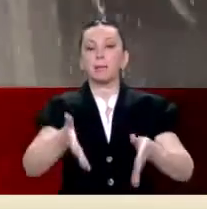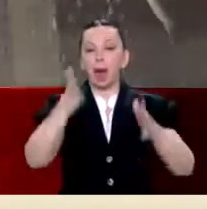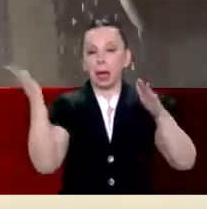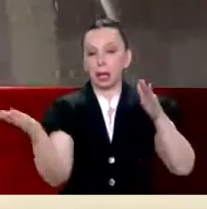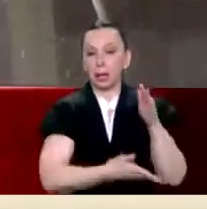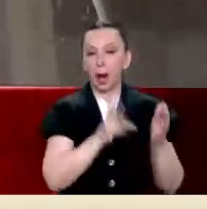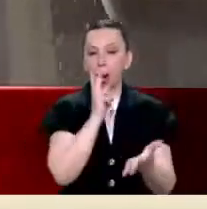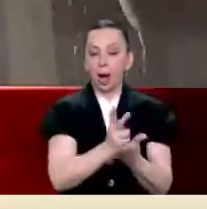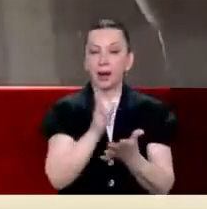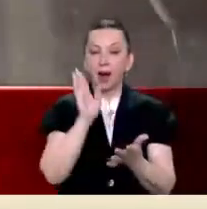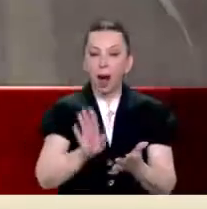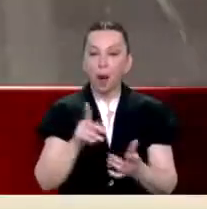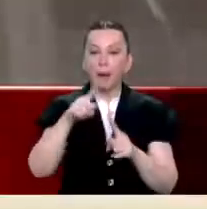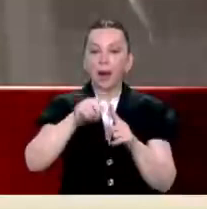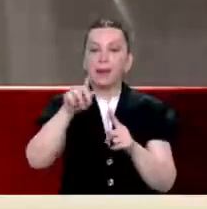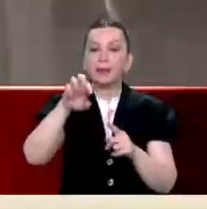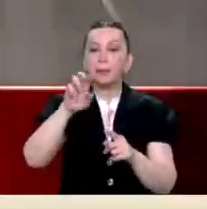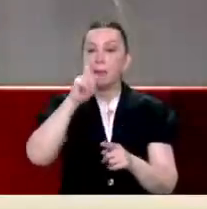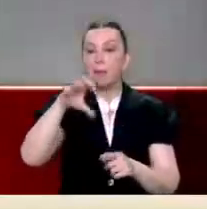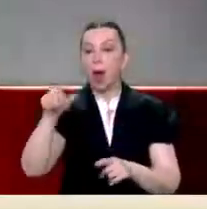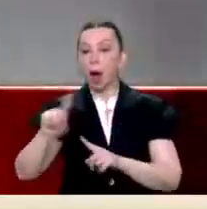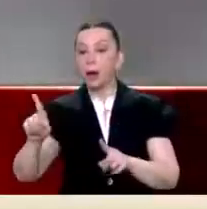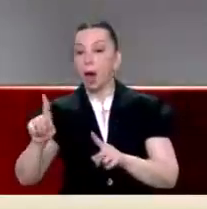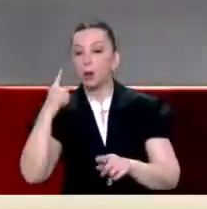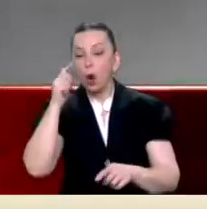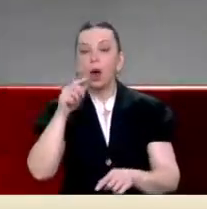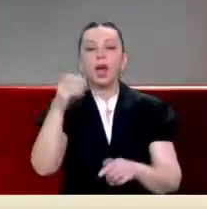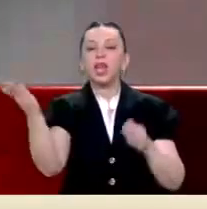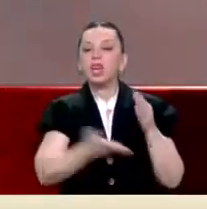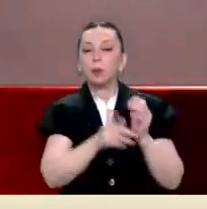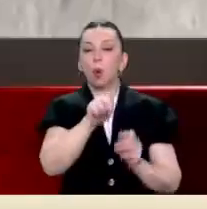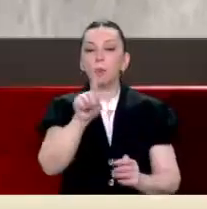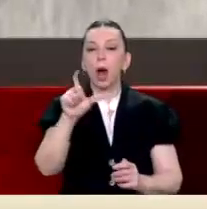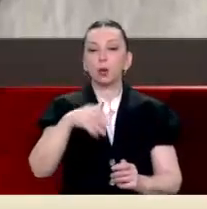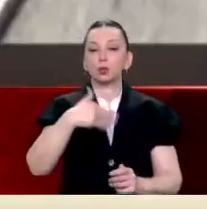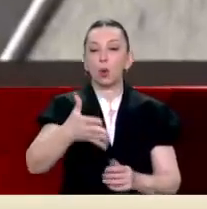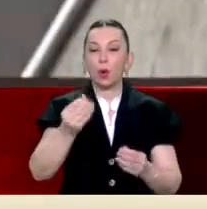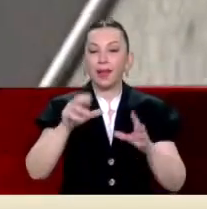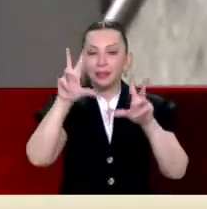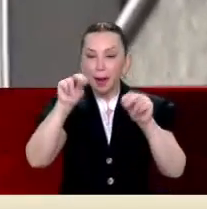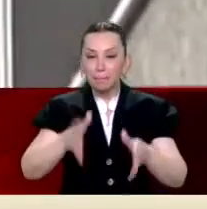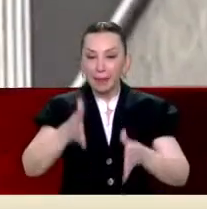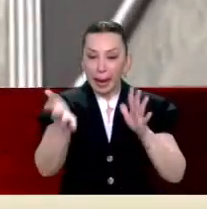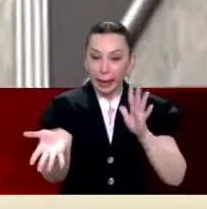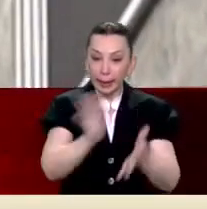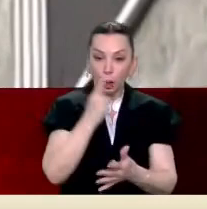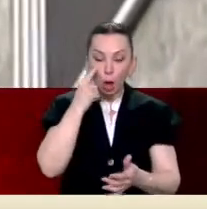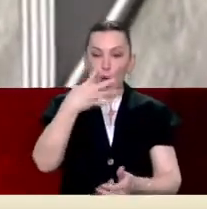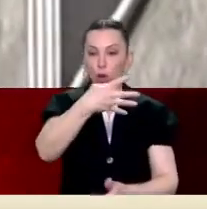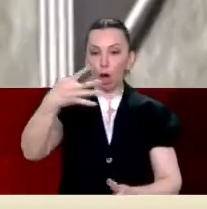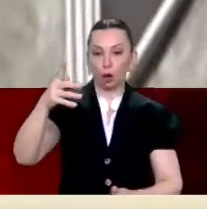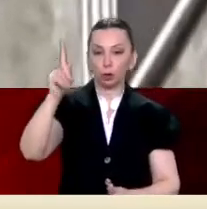ama tıp merkezinin itirazları nedeniyle yıkım 11 ay sonra başlayabildi. Tam bina yıkılırken de 4.